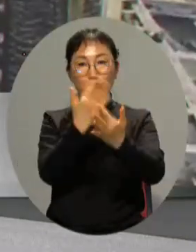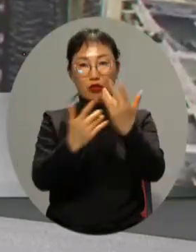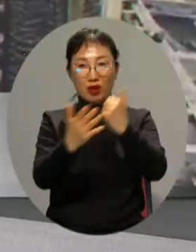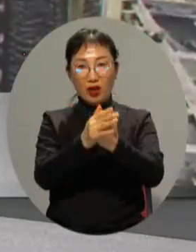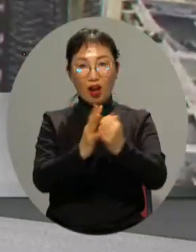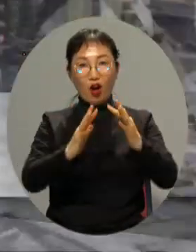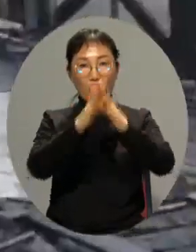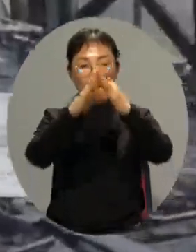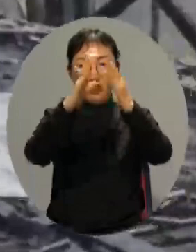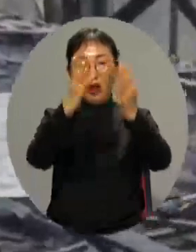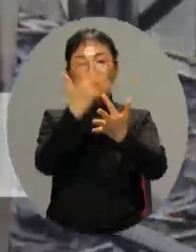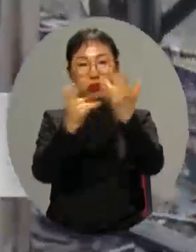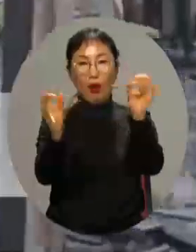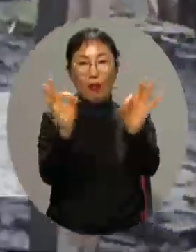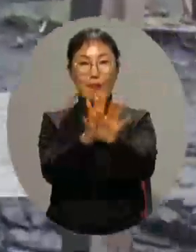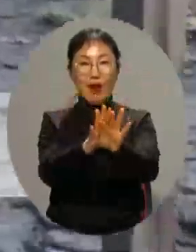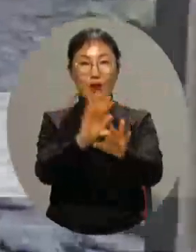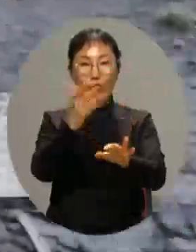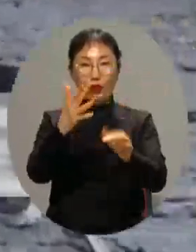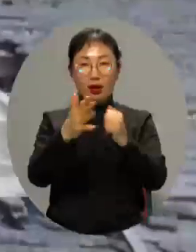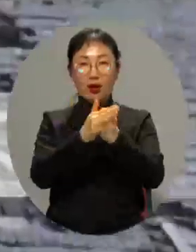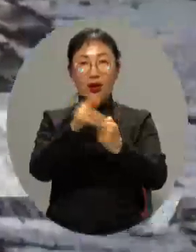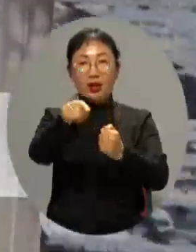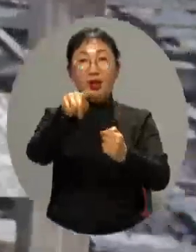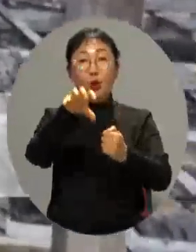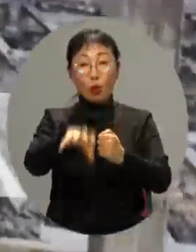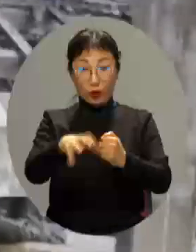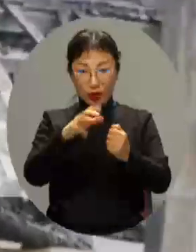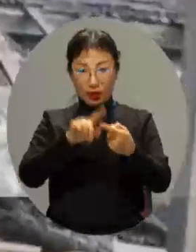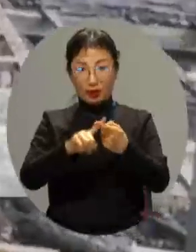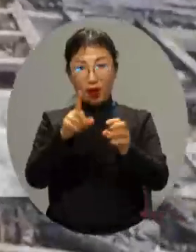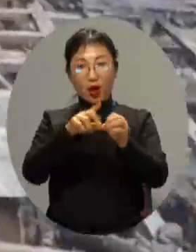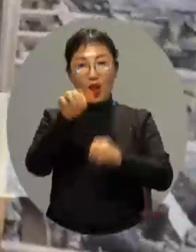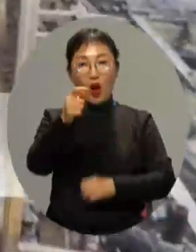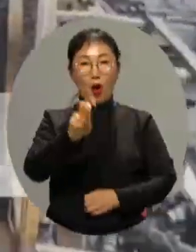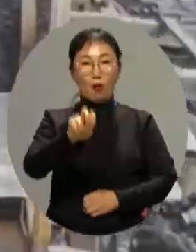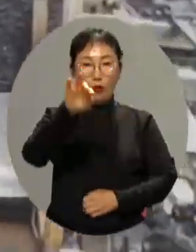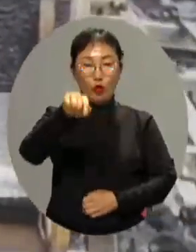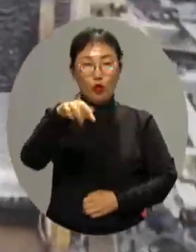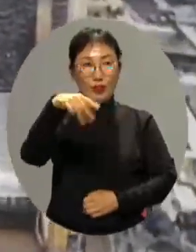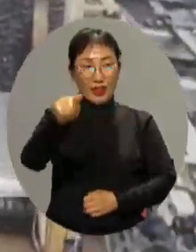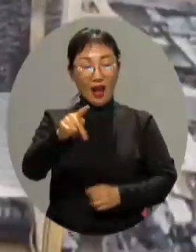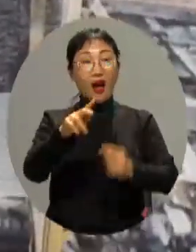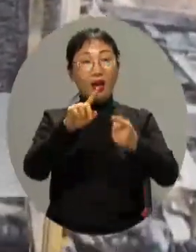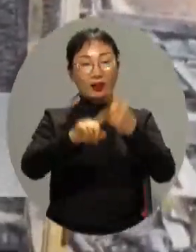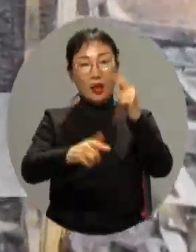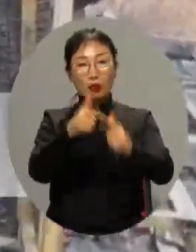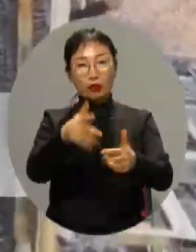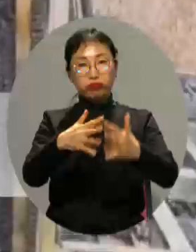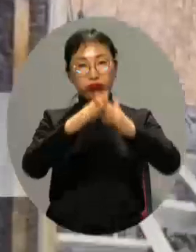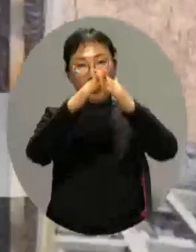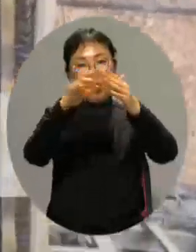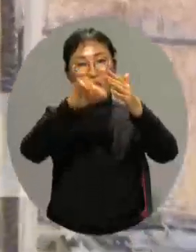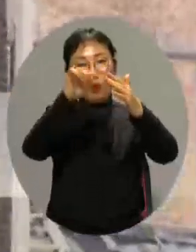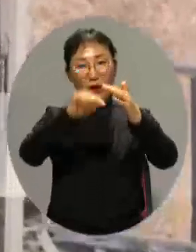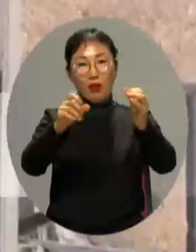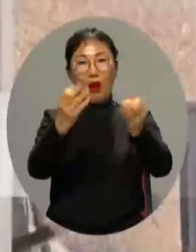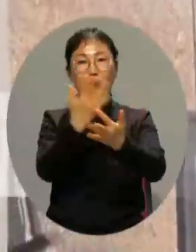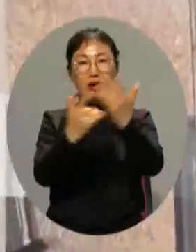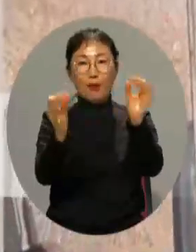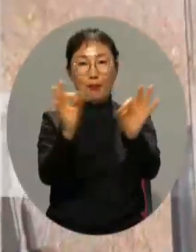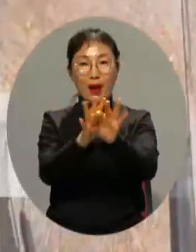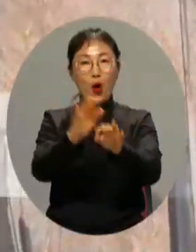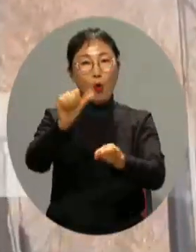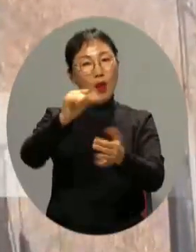오늘 오후 1시 반쯤 군산 송풍동 염불사에서 불이나 목조건물인 산신각이 전소되는 등